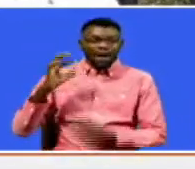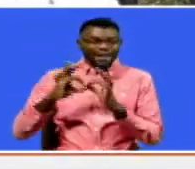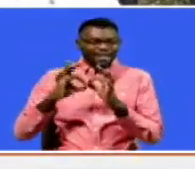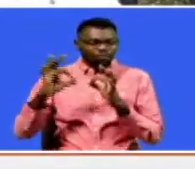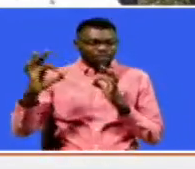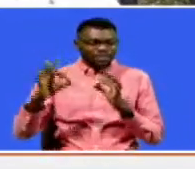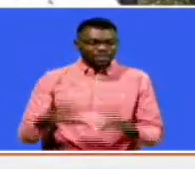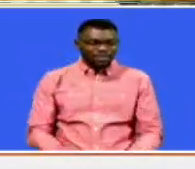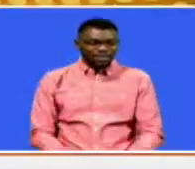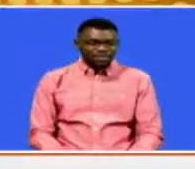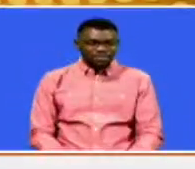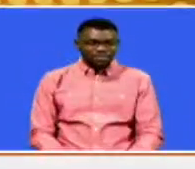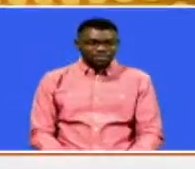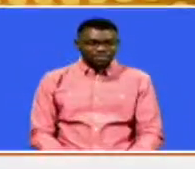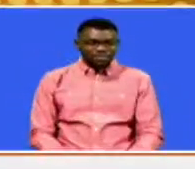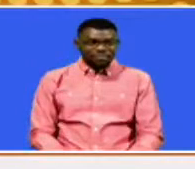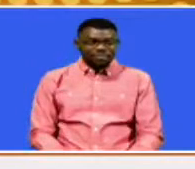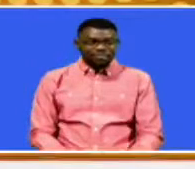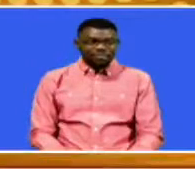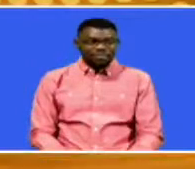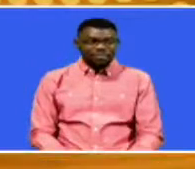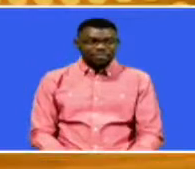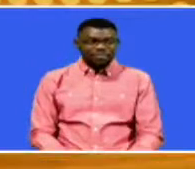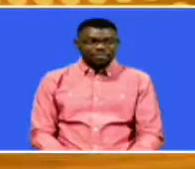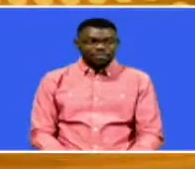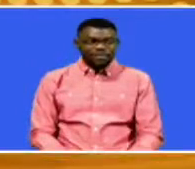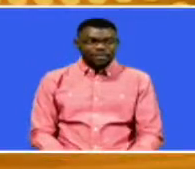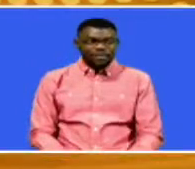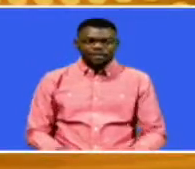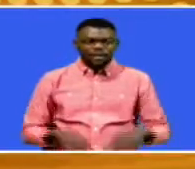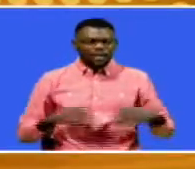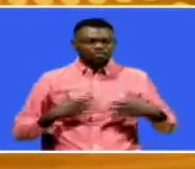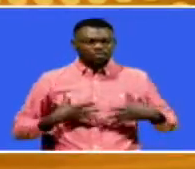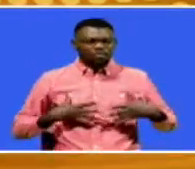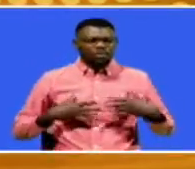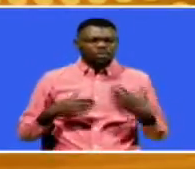Wakazi wa eneo la Ratia, kaunti ndo